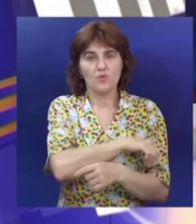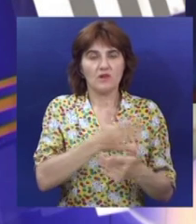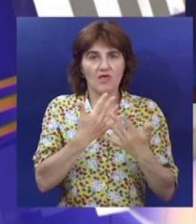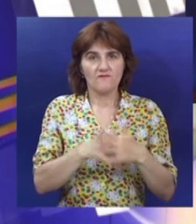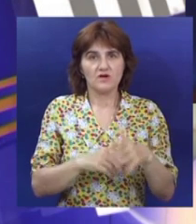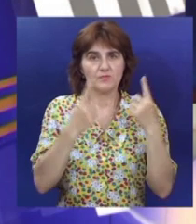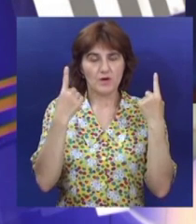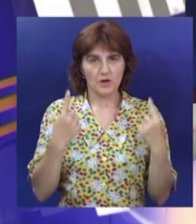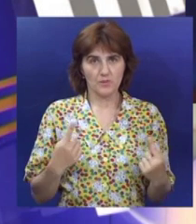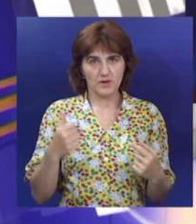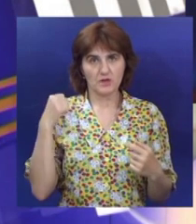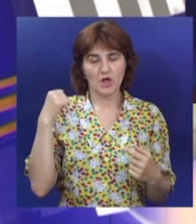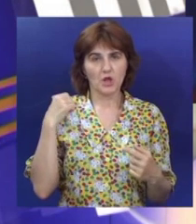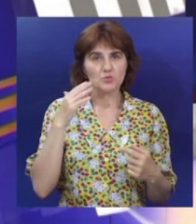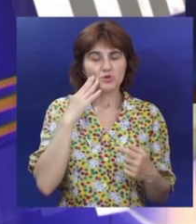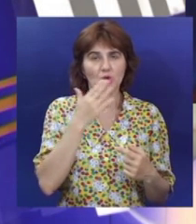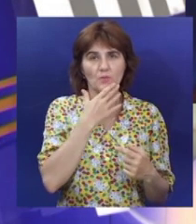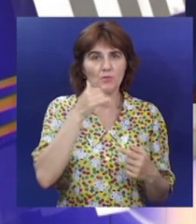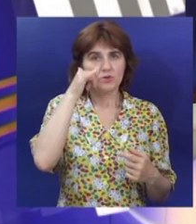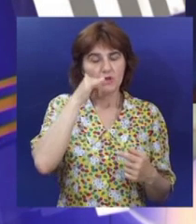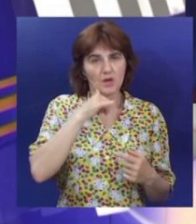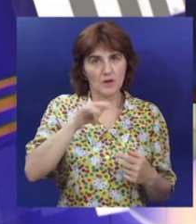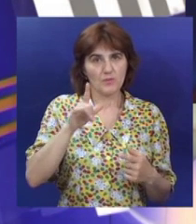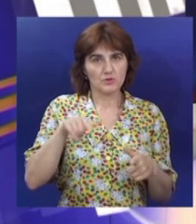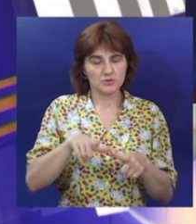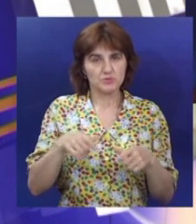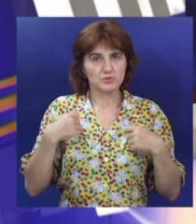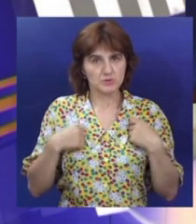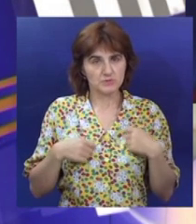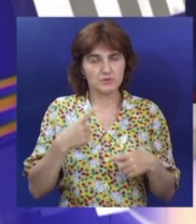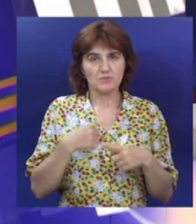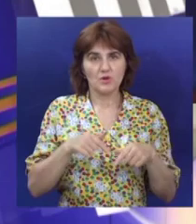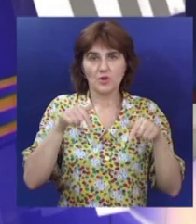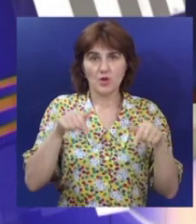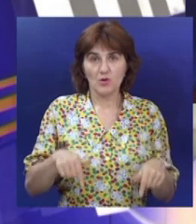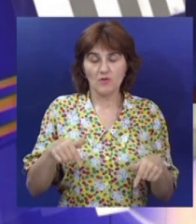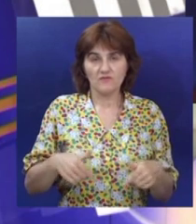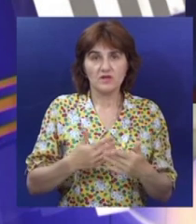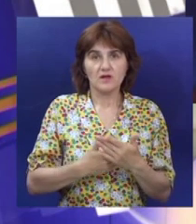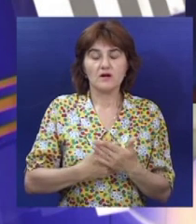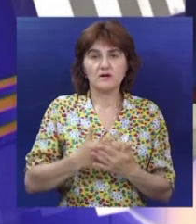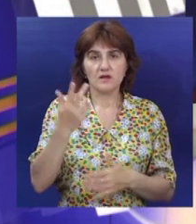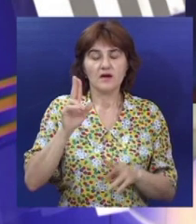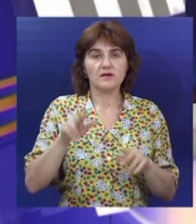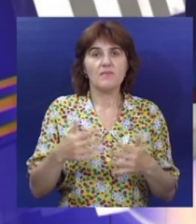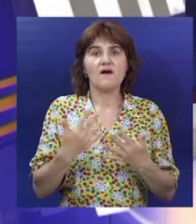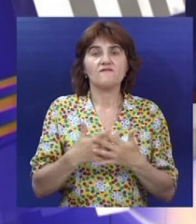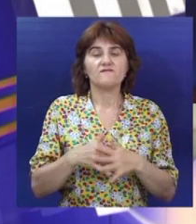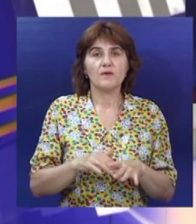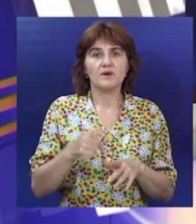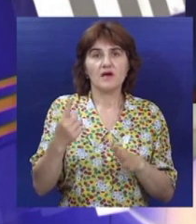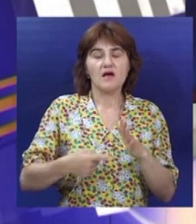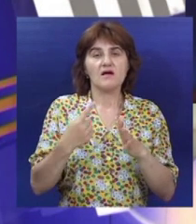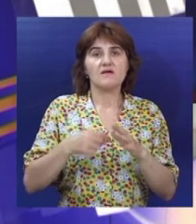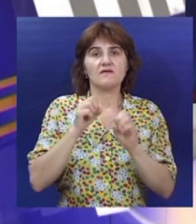prisustva ove kompanije u Srbiji, završio je juče popodne svoje putovanje posetom Subotici, gradu u kojem se nalazi